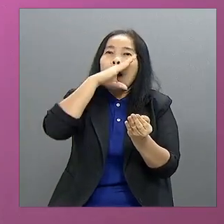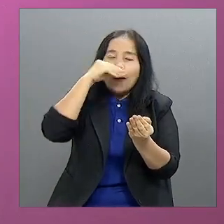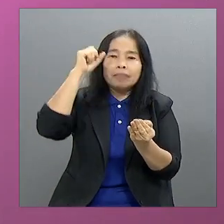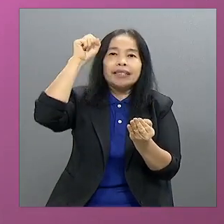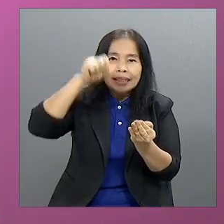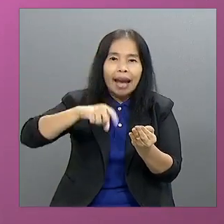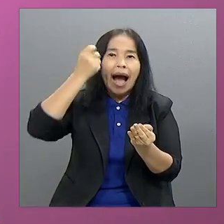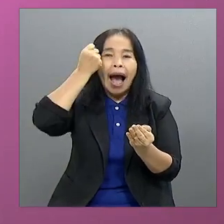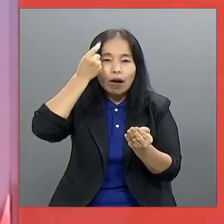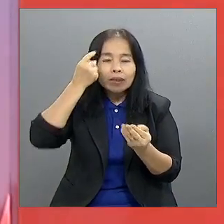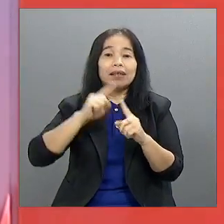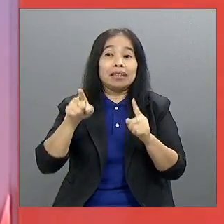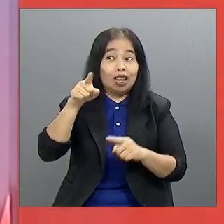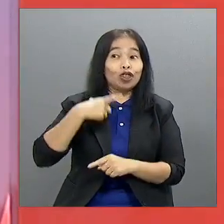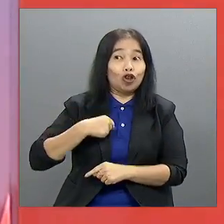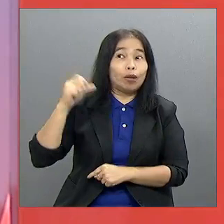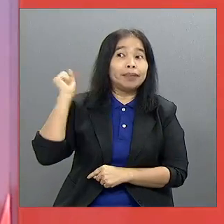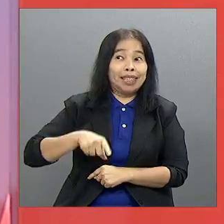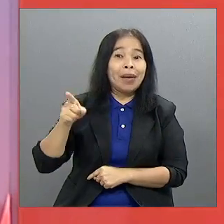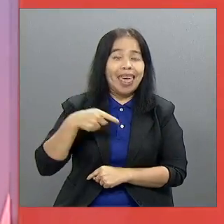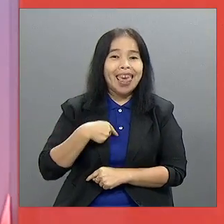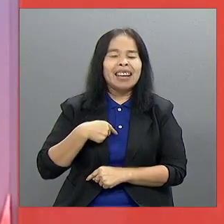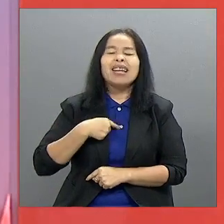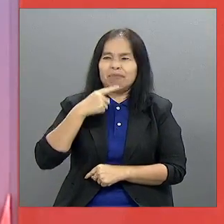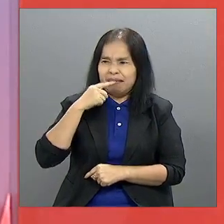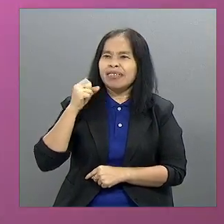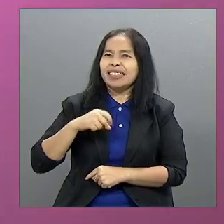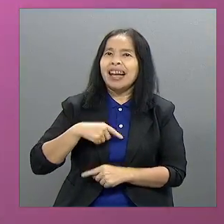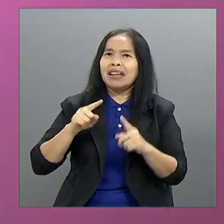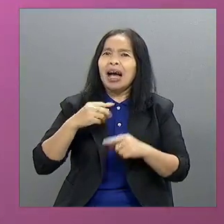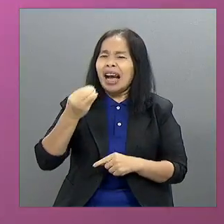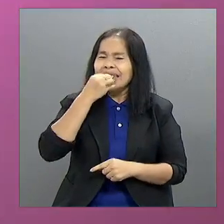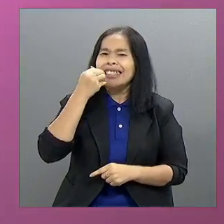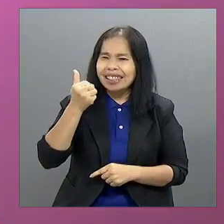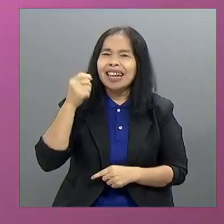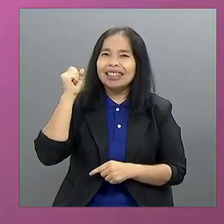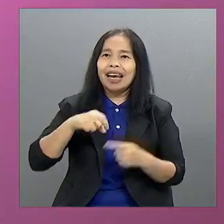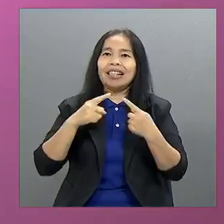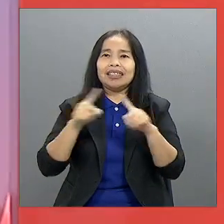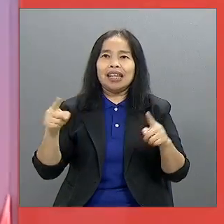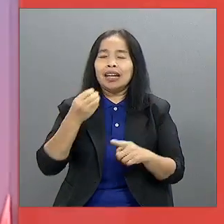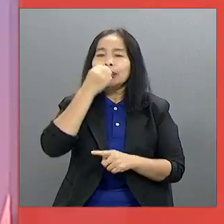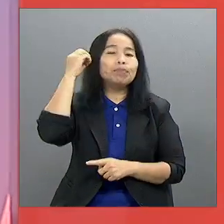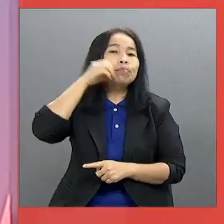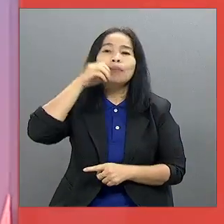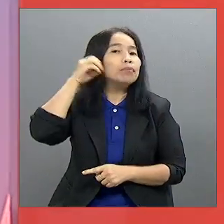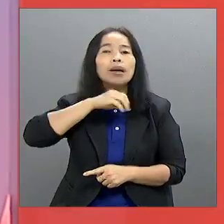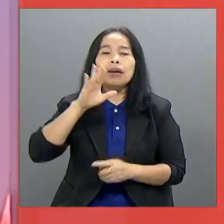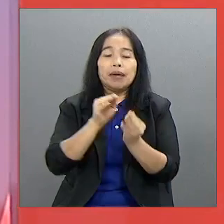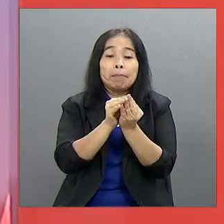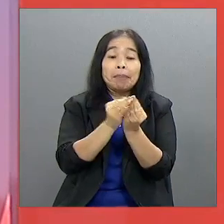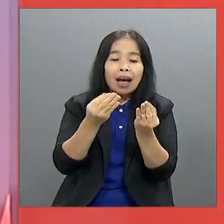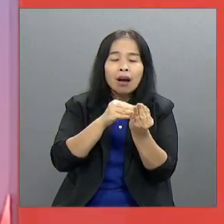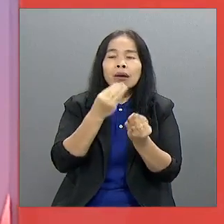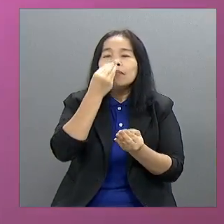งว่าคุณชอบนะคุณท็อปคุณบอกเมื่อกี้ว่าคุณกินได้ กินได ้แต่ว่าก็ไม่ได้กินบ่อยแต่แกะออกมาแล้วบอกว่ากลิ่นหอมหวนแบบนี้แสด